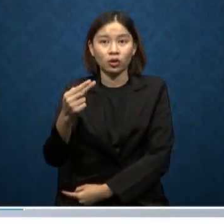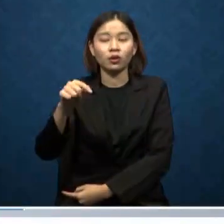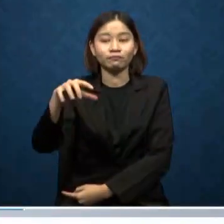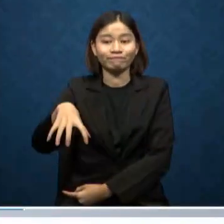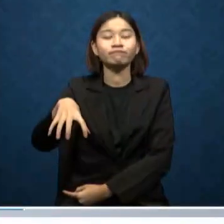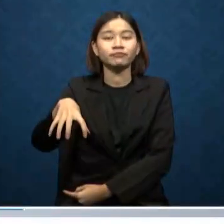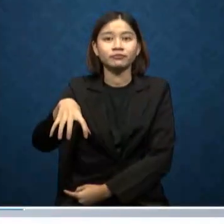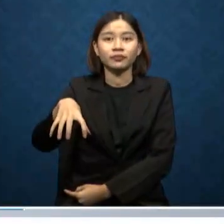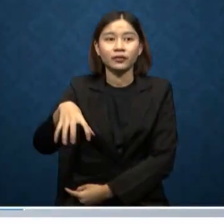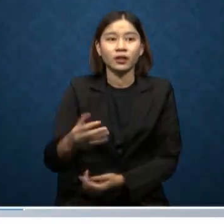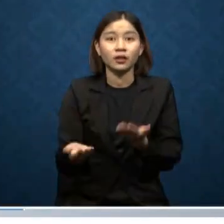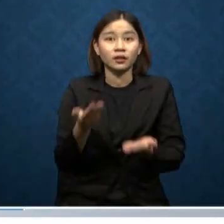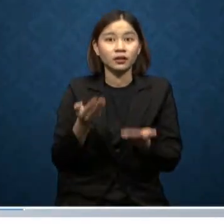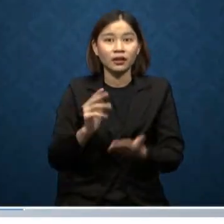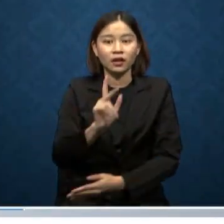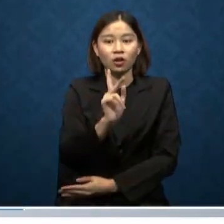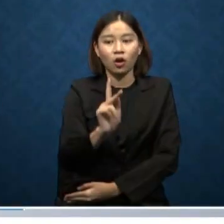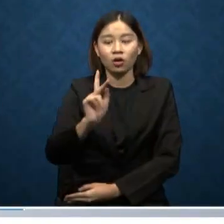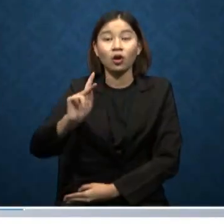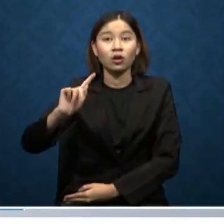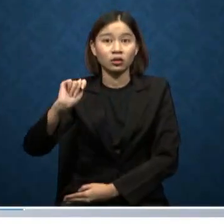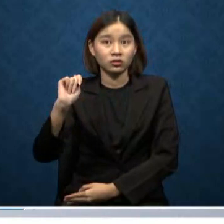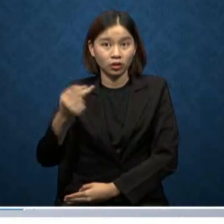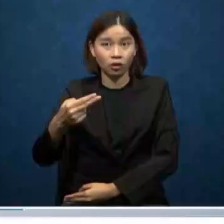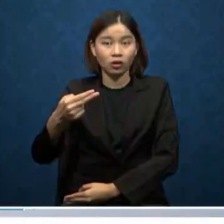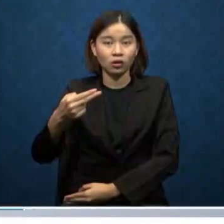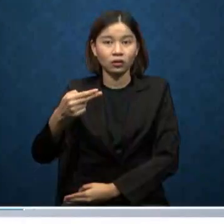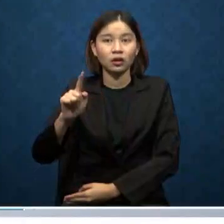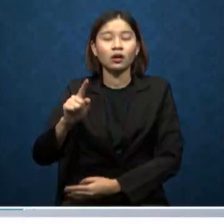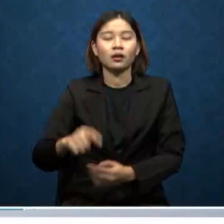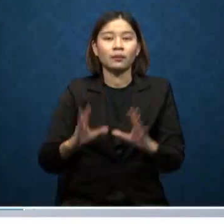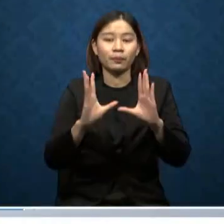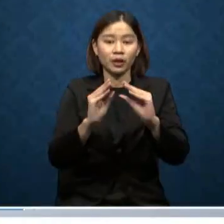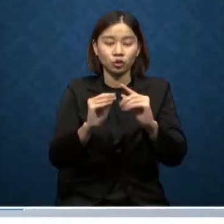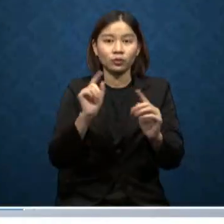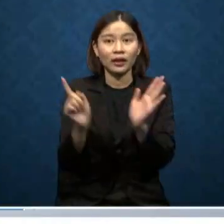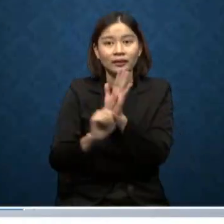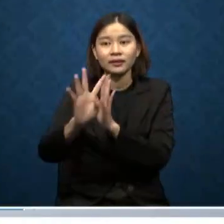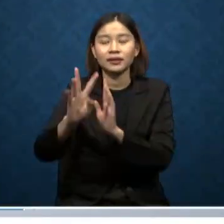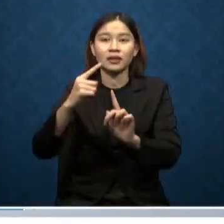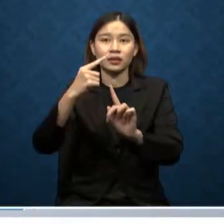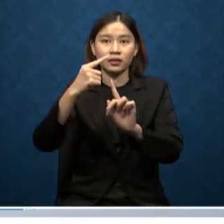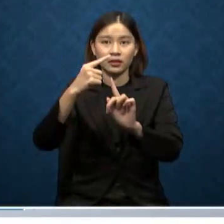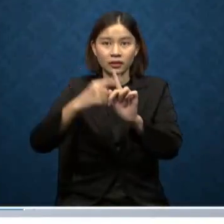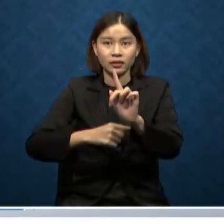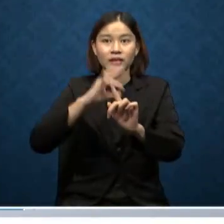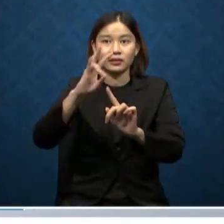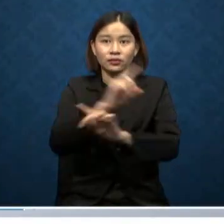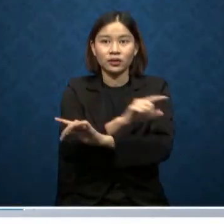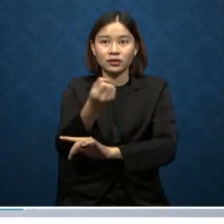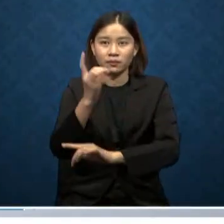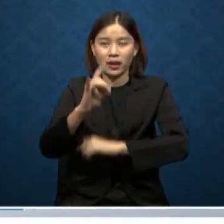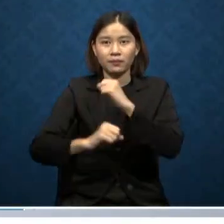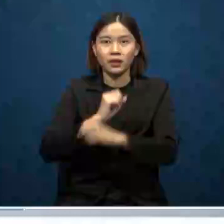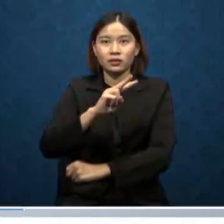ส่นท้องถิ่น หรือกอ. ๆ นะครับเมคราประชุมเมื่อครั้ที่ 4 วันที่ 18 กราคม ป